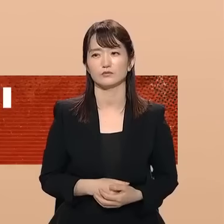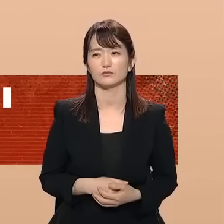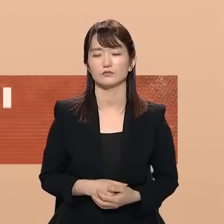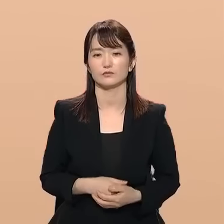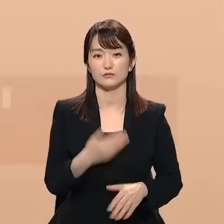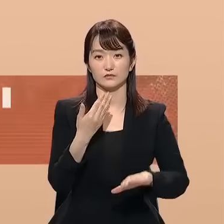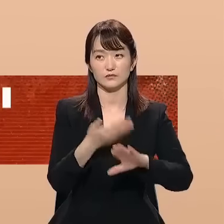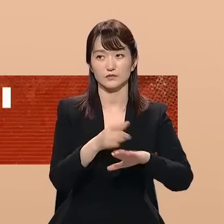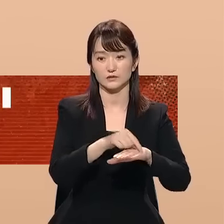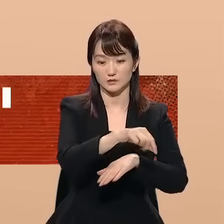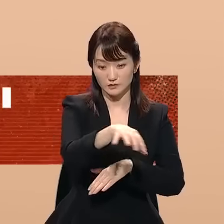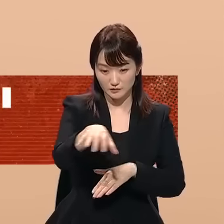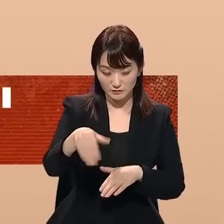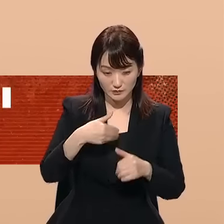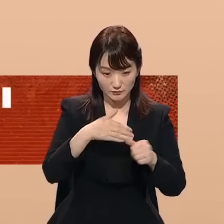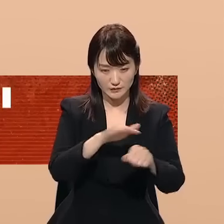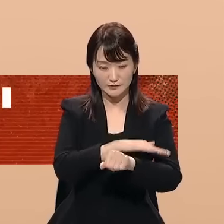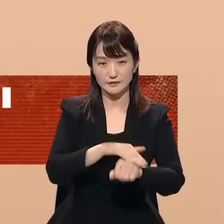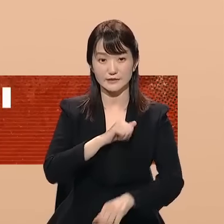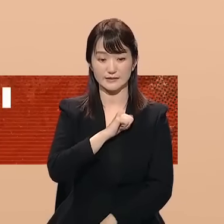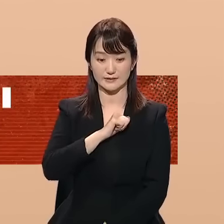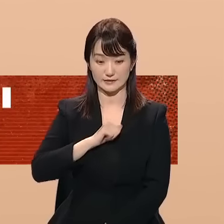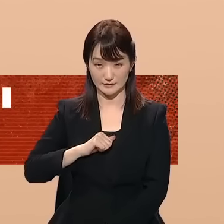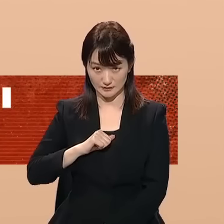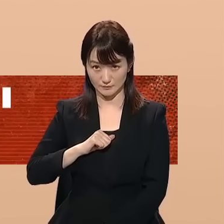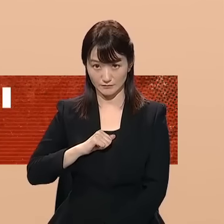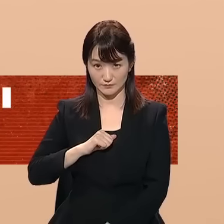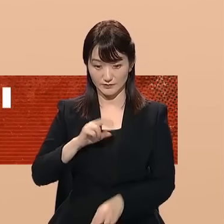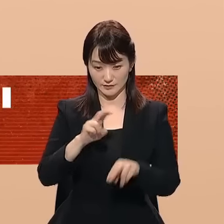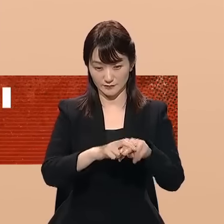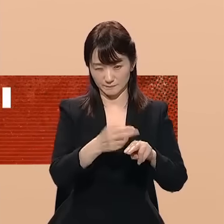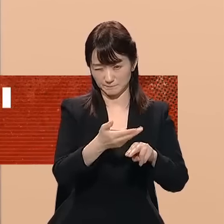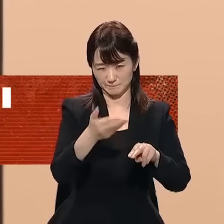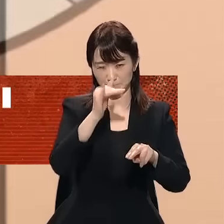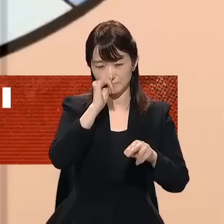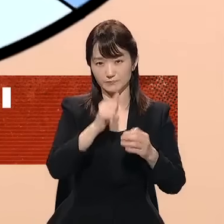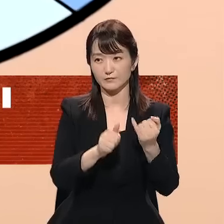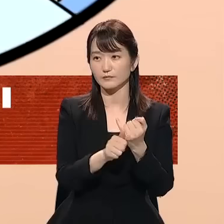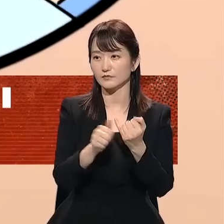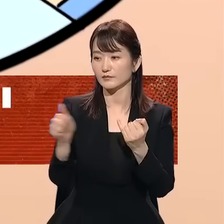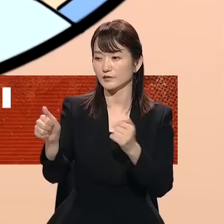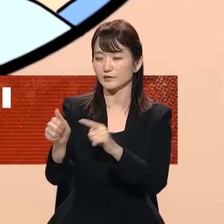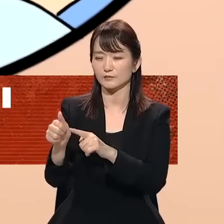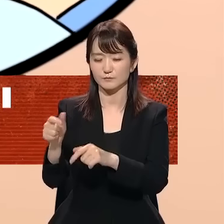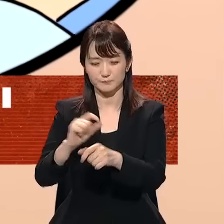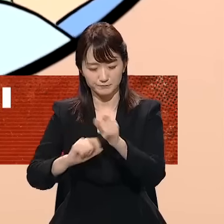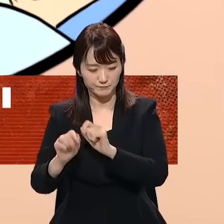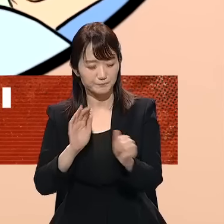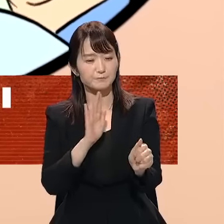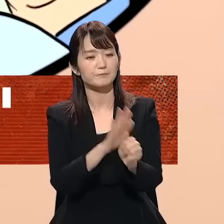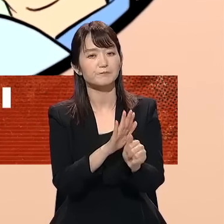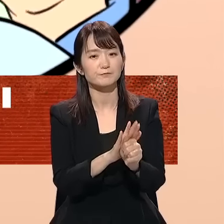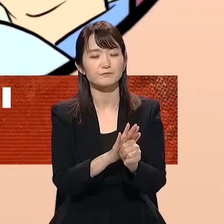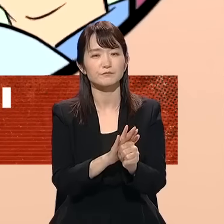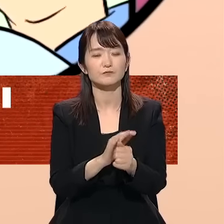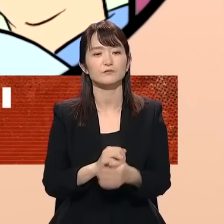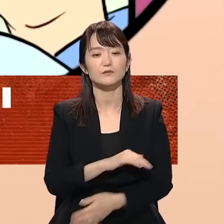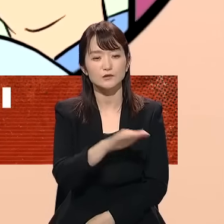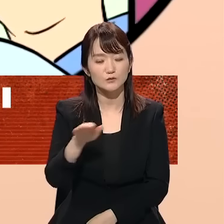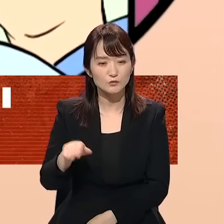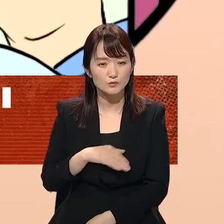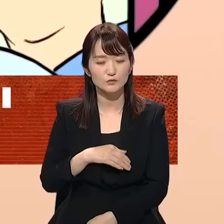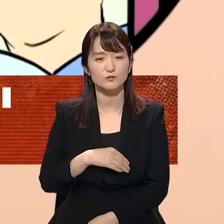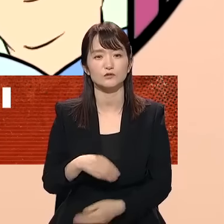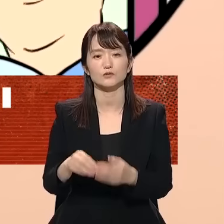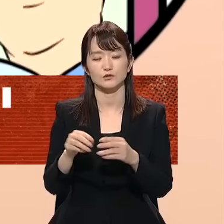타지역 발령을 잘 이기면 승진도 할 수 있고 뭐 이러니까 아 남편이 좀 적극 밀어 주면서 그럼 우리 주말 부부를 하자